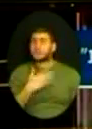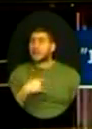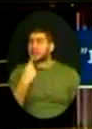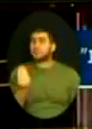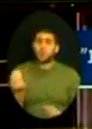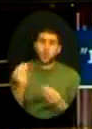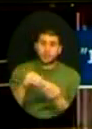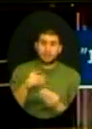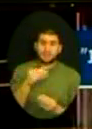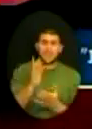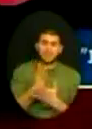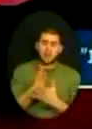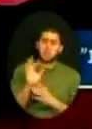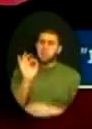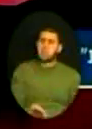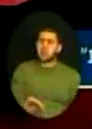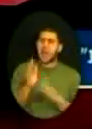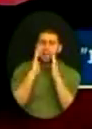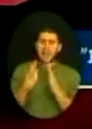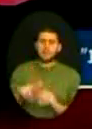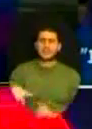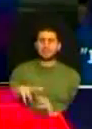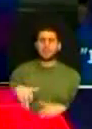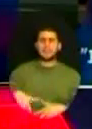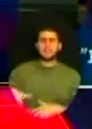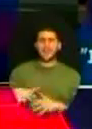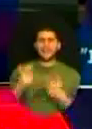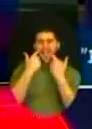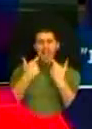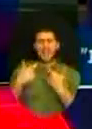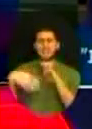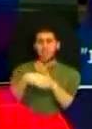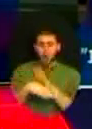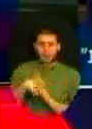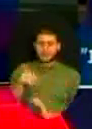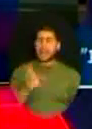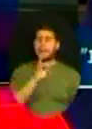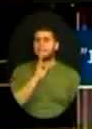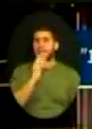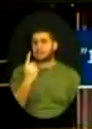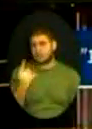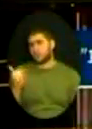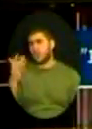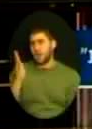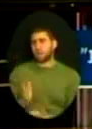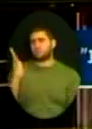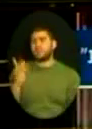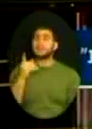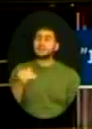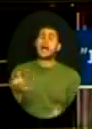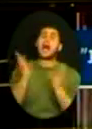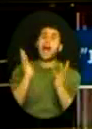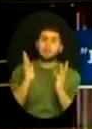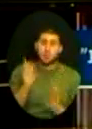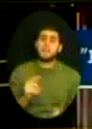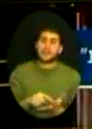עוד משהו, זה הדבר. חסם באמון הציבורי במערכת אכיפת החוק, שזאת ליבת הבעיה כאן. חד משמעית, וזה חמור